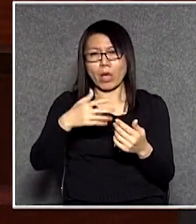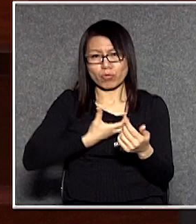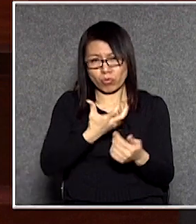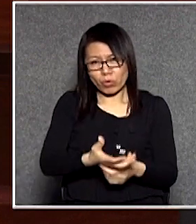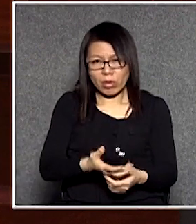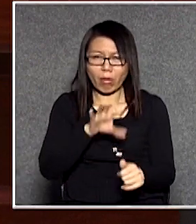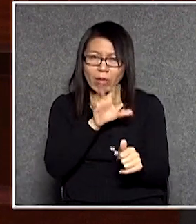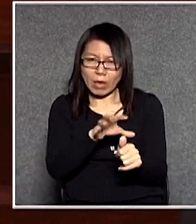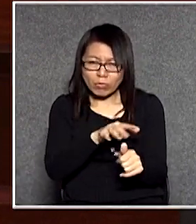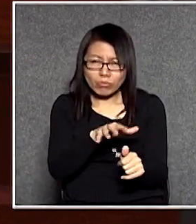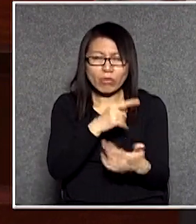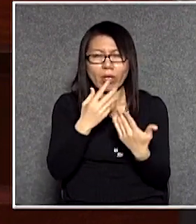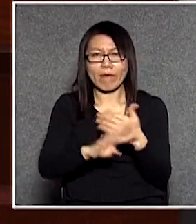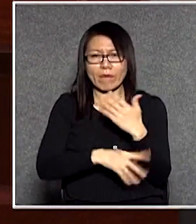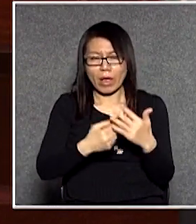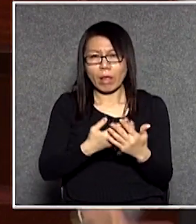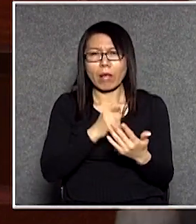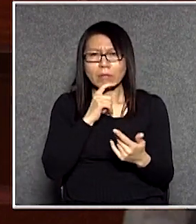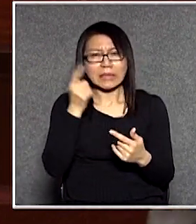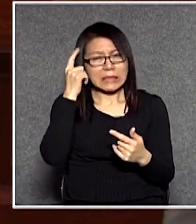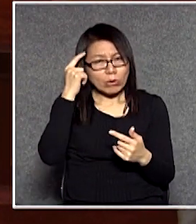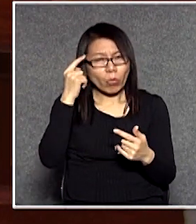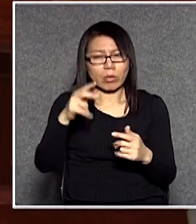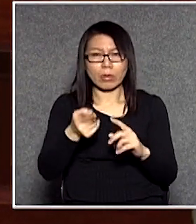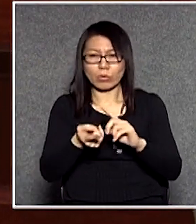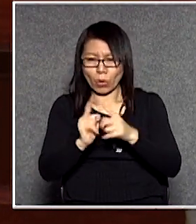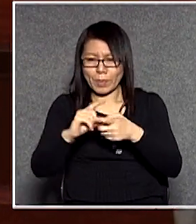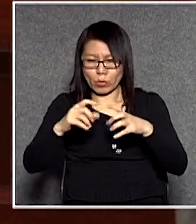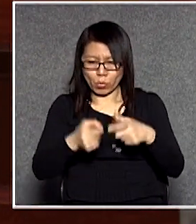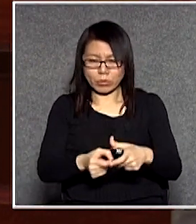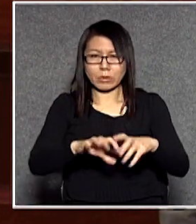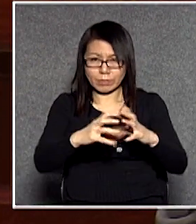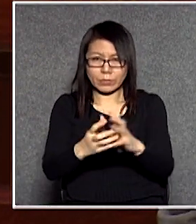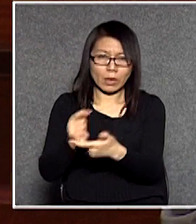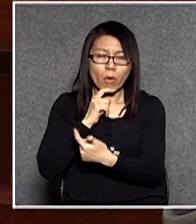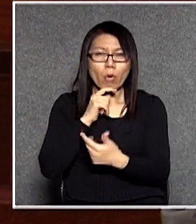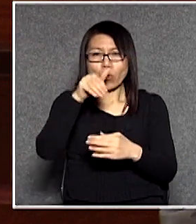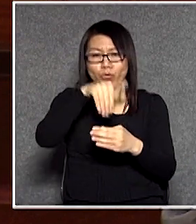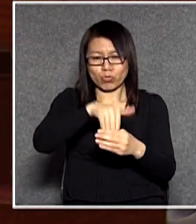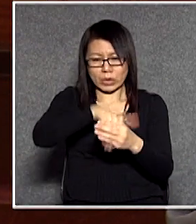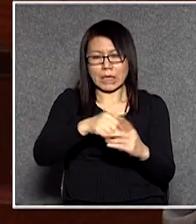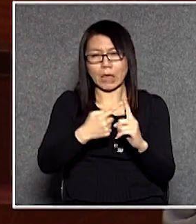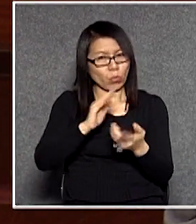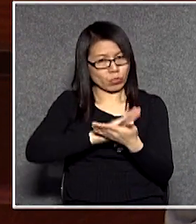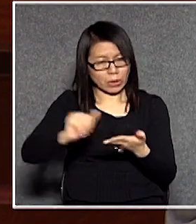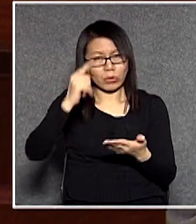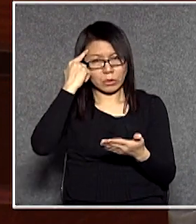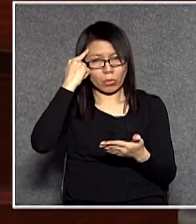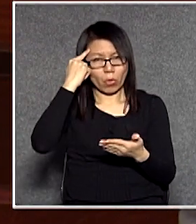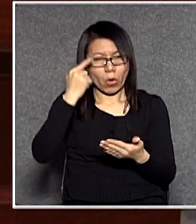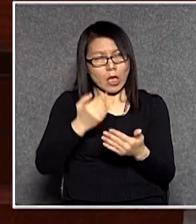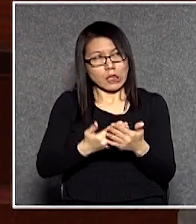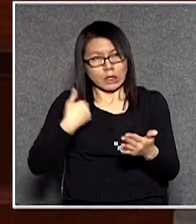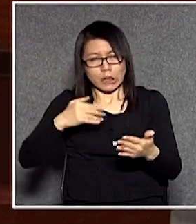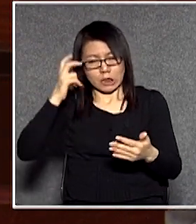人哋喺外國啲政黨係人都知道佢係邊幾個財團嘅代表㗎啦，啱唔啱啊？選民係好清楚，選民投票俾佢時候係